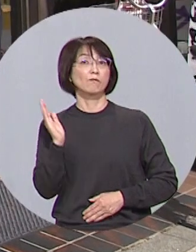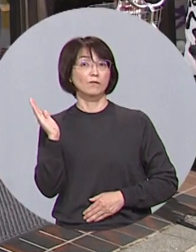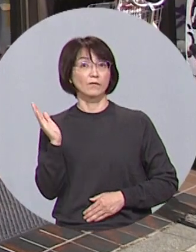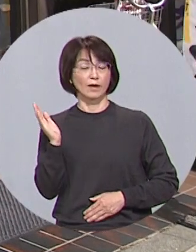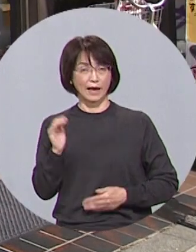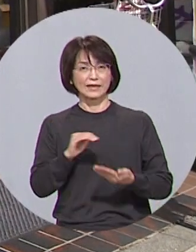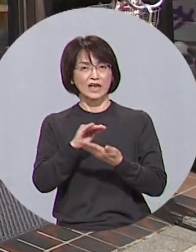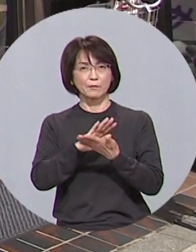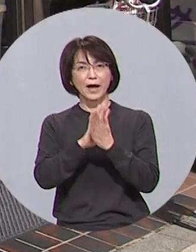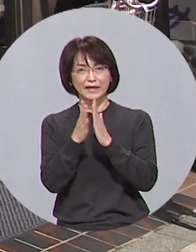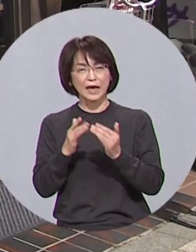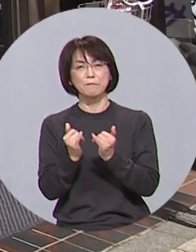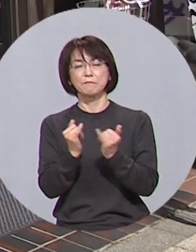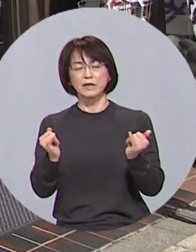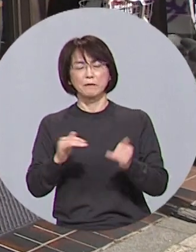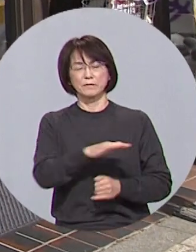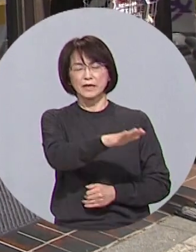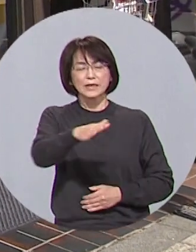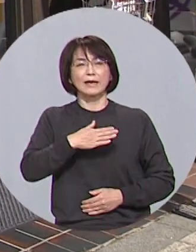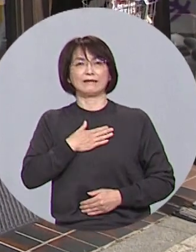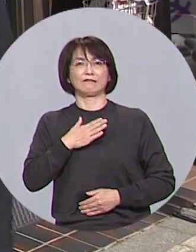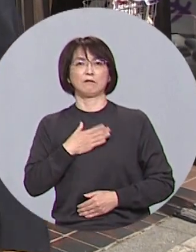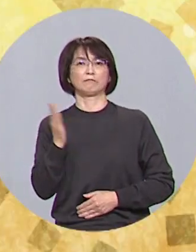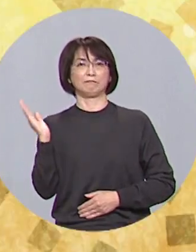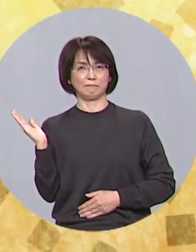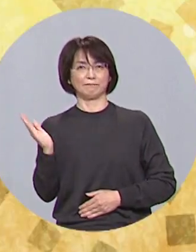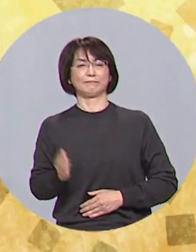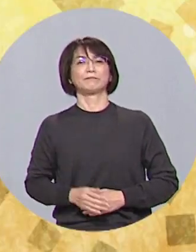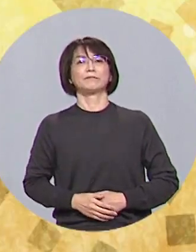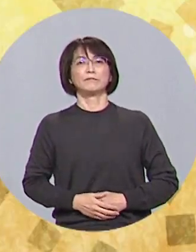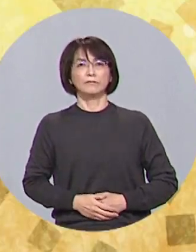埼玉県民なら誰しもが知ってる、はい、こちら。